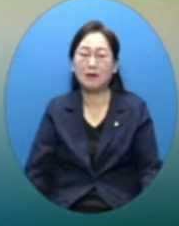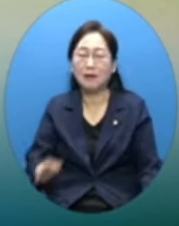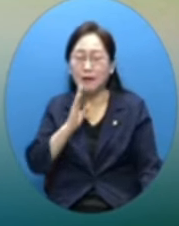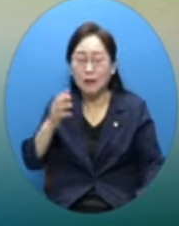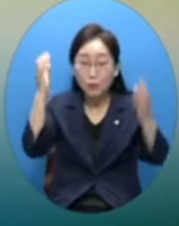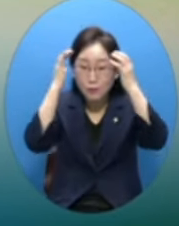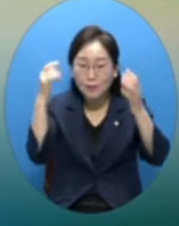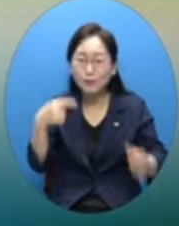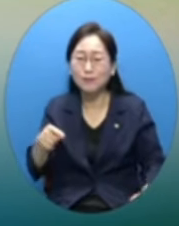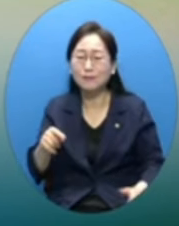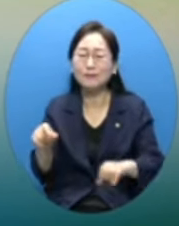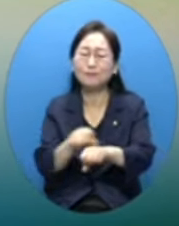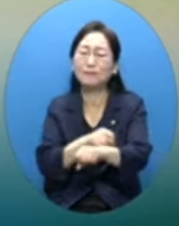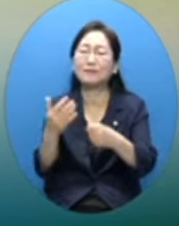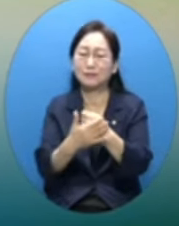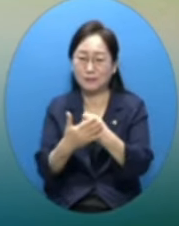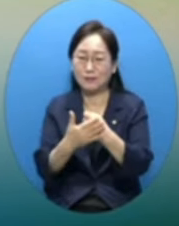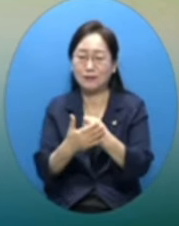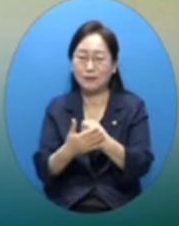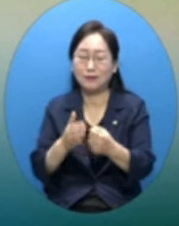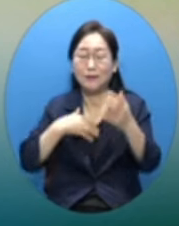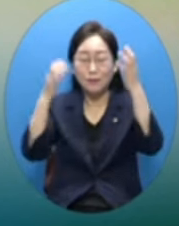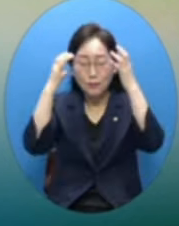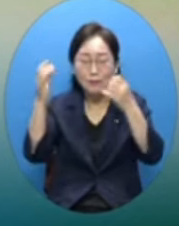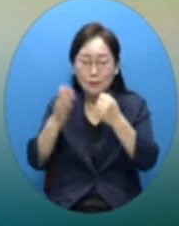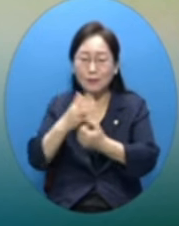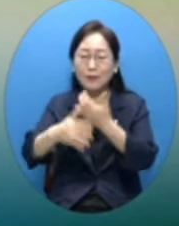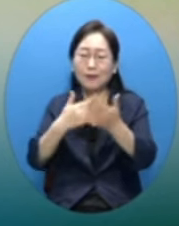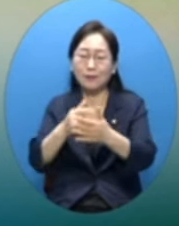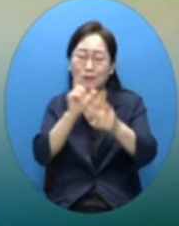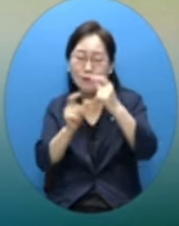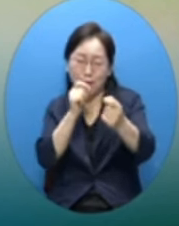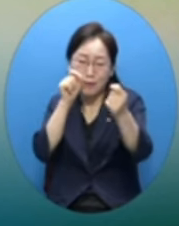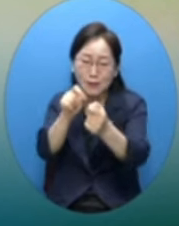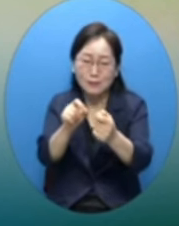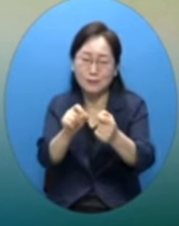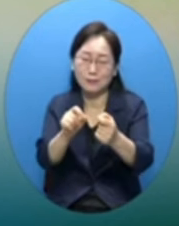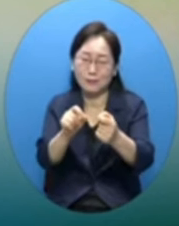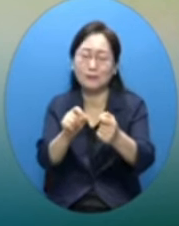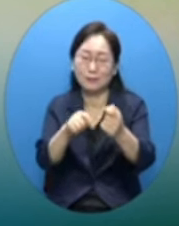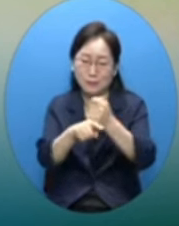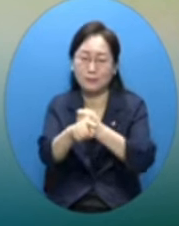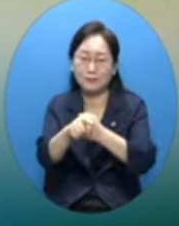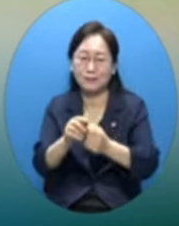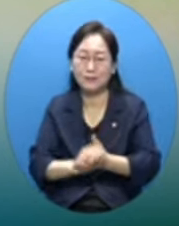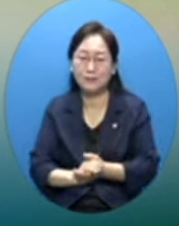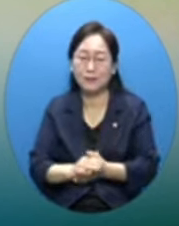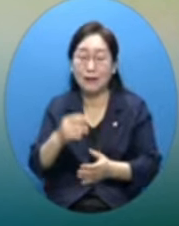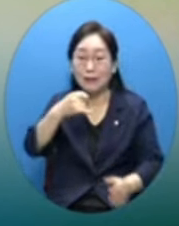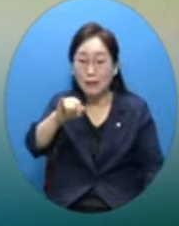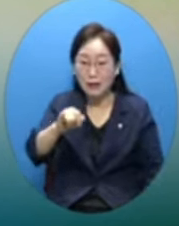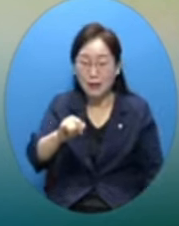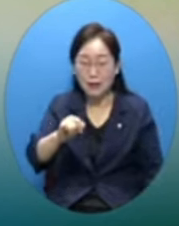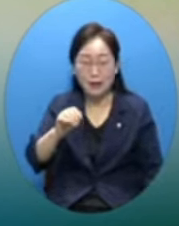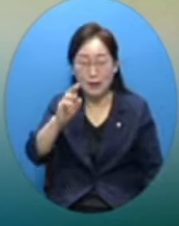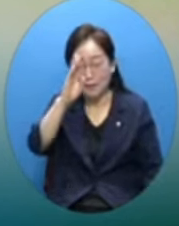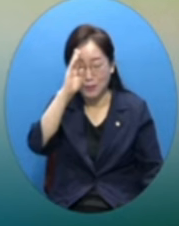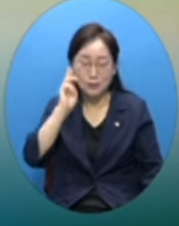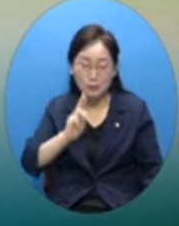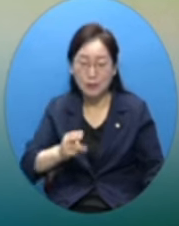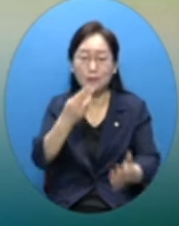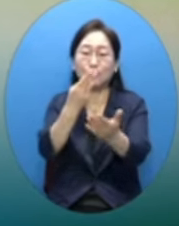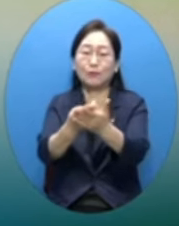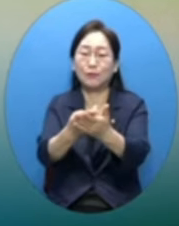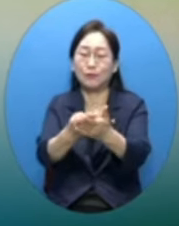권한은 특별한 은혜입니다 고난 때문에 하나님께 더 나아갈 수 있었으니까요 딸아이가 중앙 자시에 있는 것을 보며